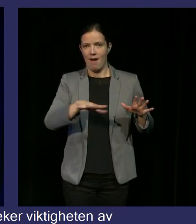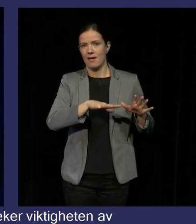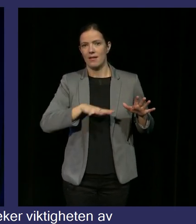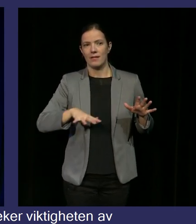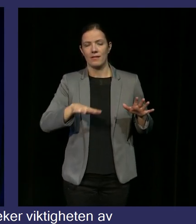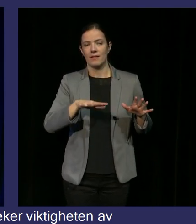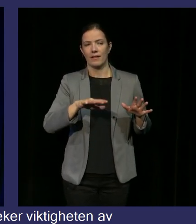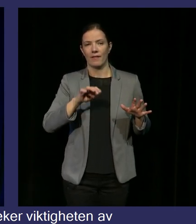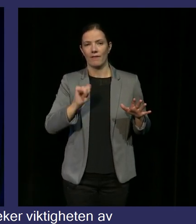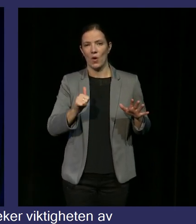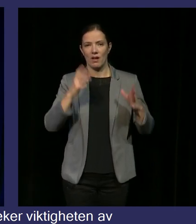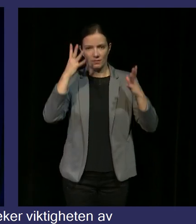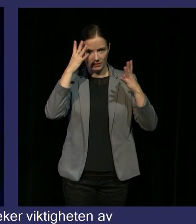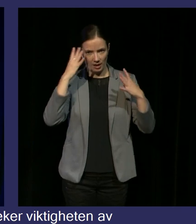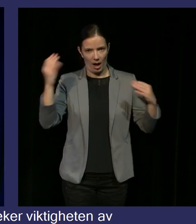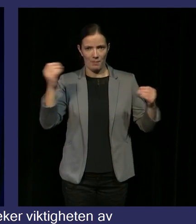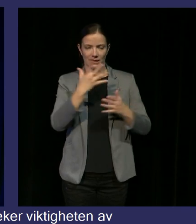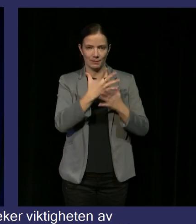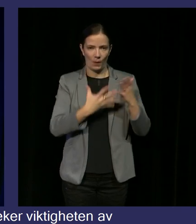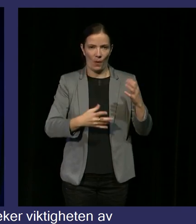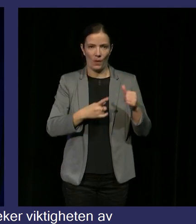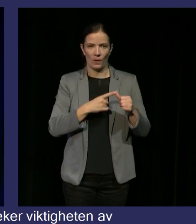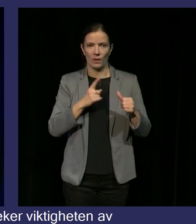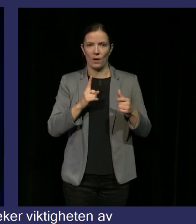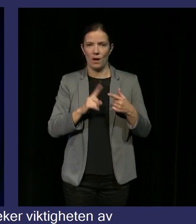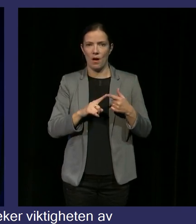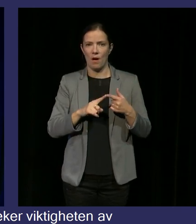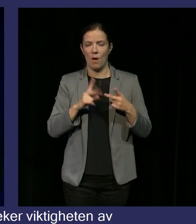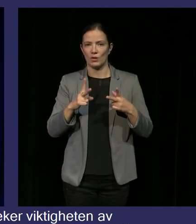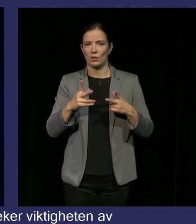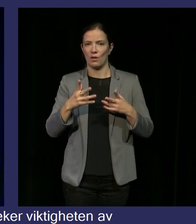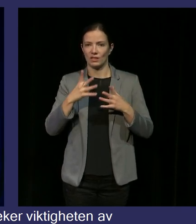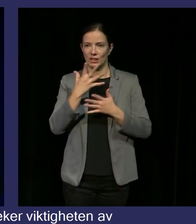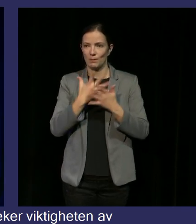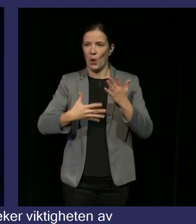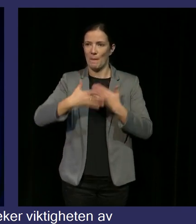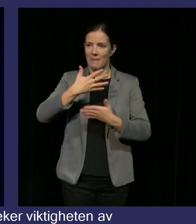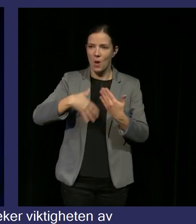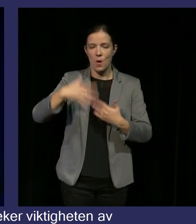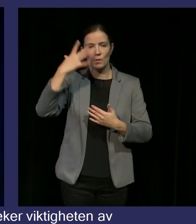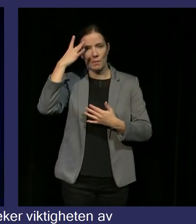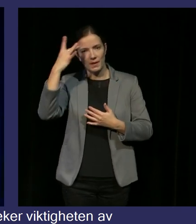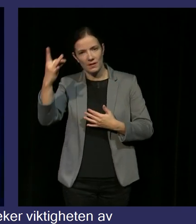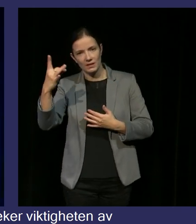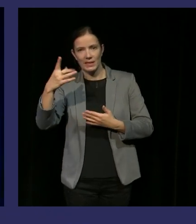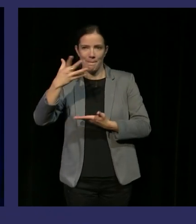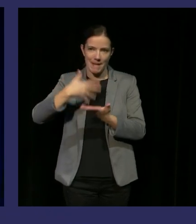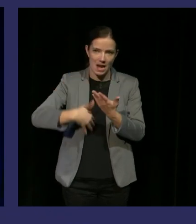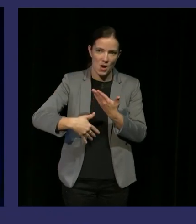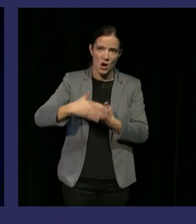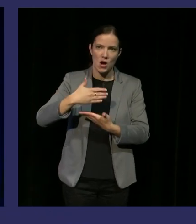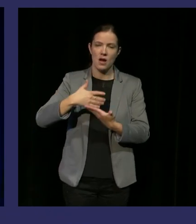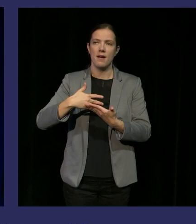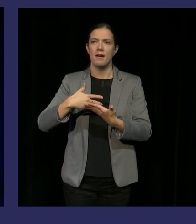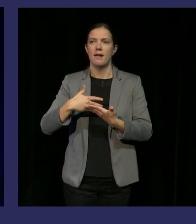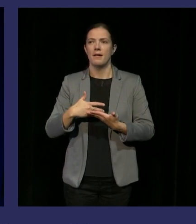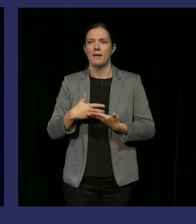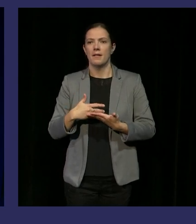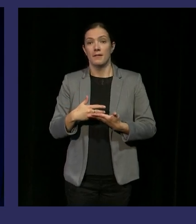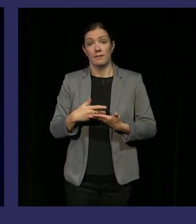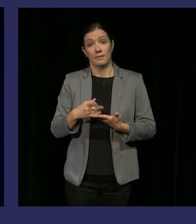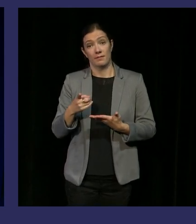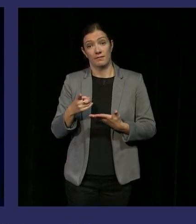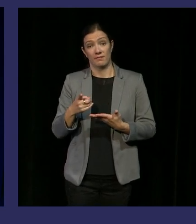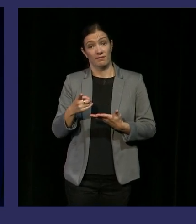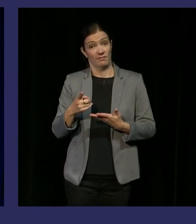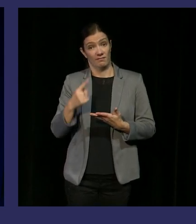arenaer for samisk språk og skapet språkmiljø og kompetansemiljø. Det burde vel I